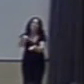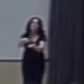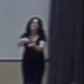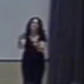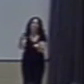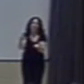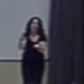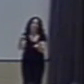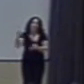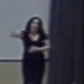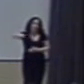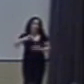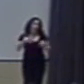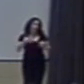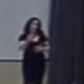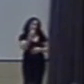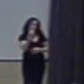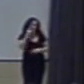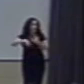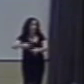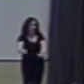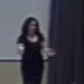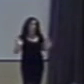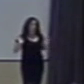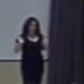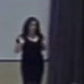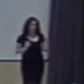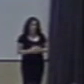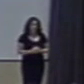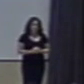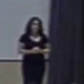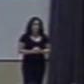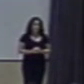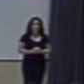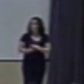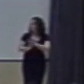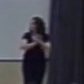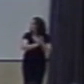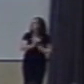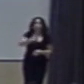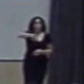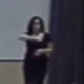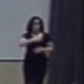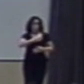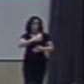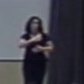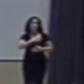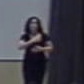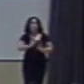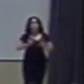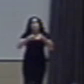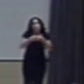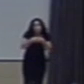puguin menjar cada dia, és una qüestió important. No? Nosaltres bueno, som un